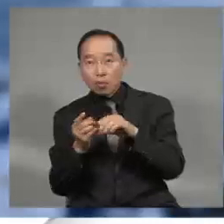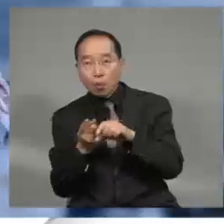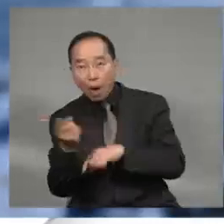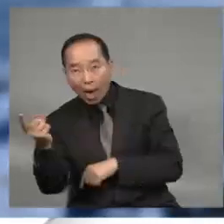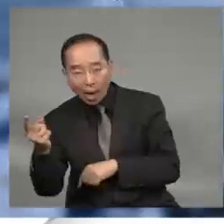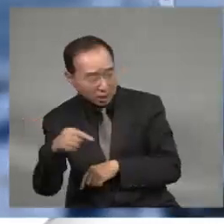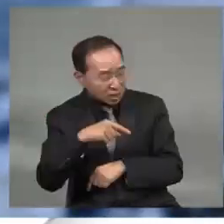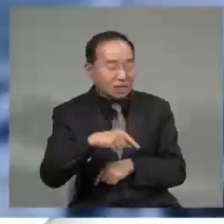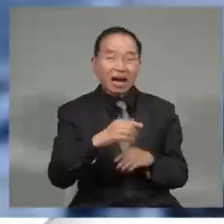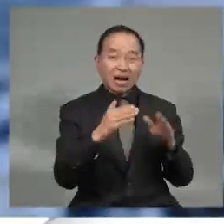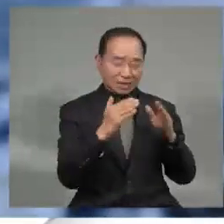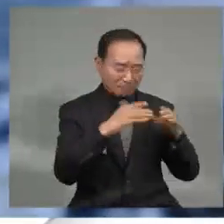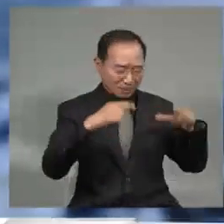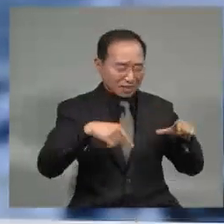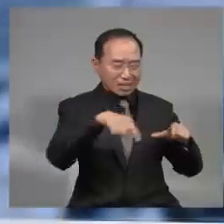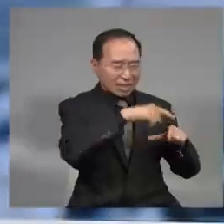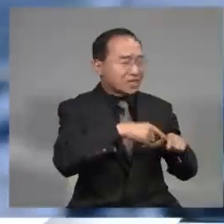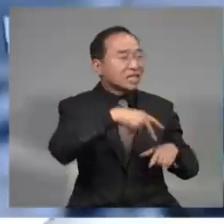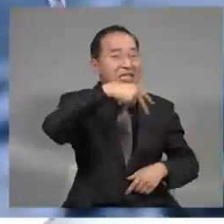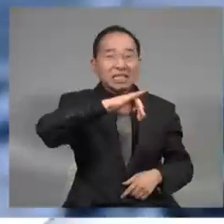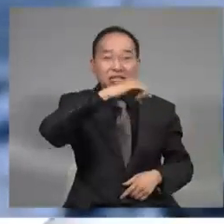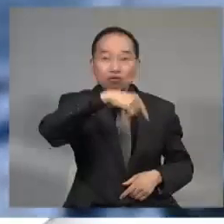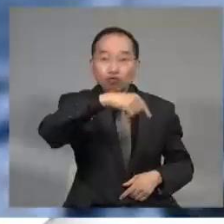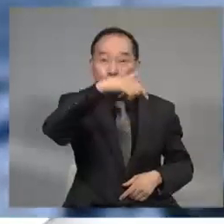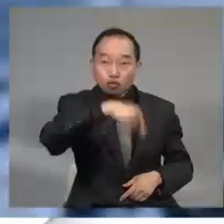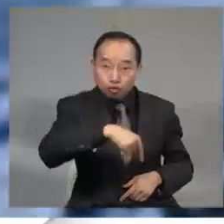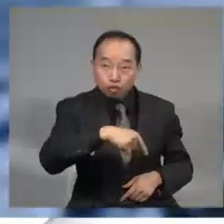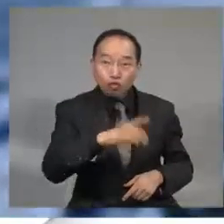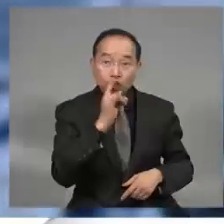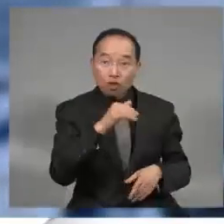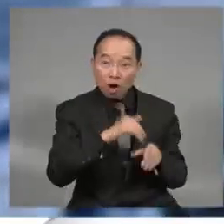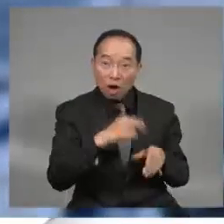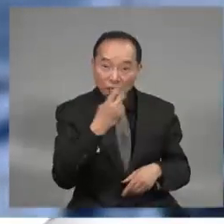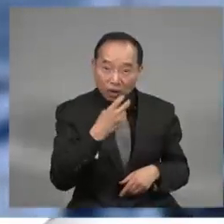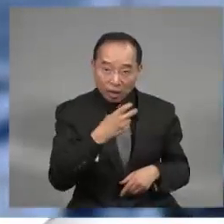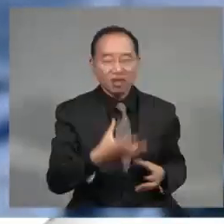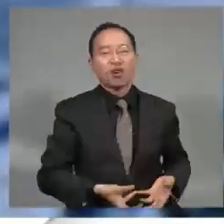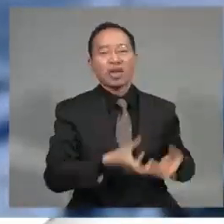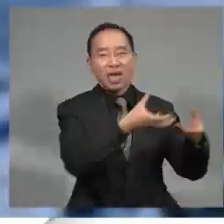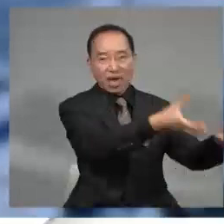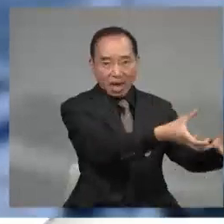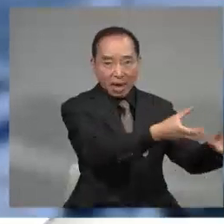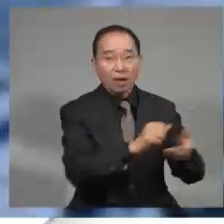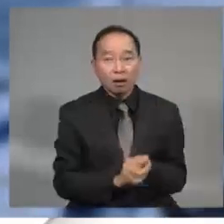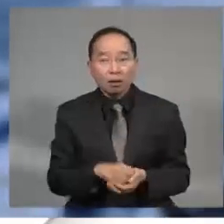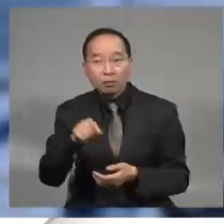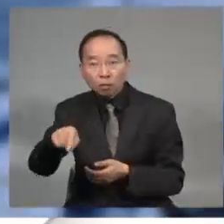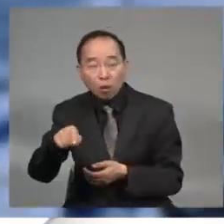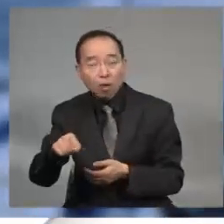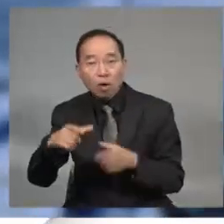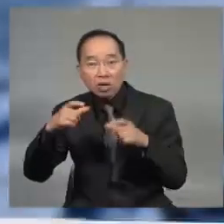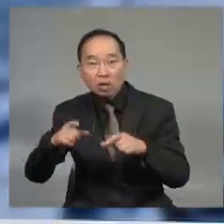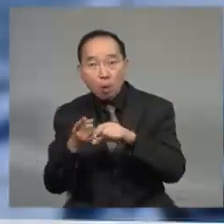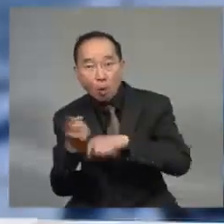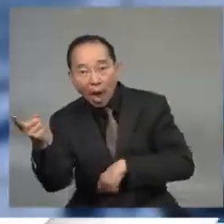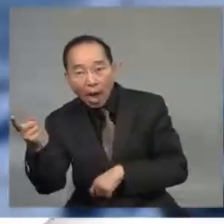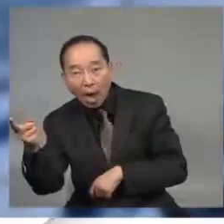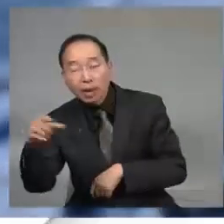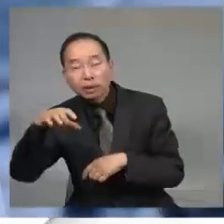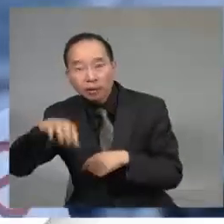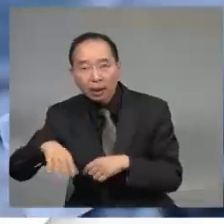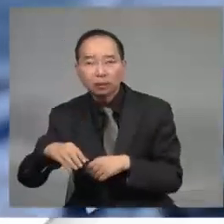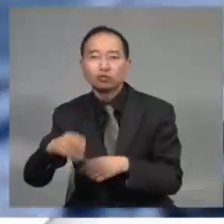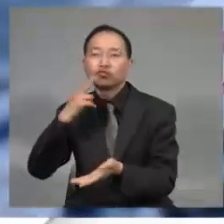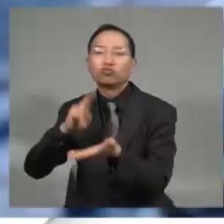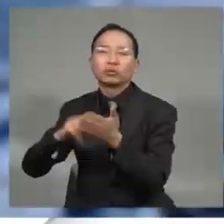선관위로 인계가 되게 되는데요. 이 모든 과정에 투표 참관인이 반드시 동행하도록 되어 있습니다. 근데 어느 순서대로 어느 곳을 먼저 방문해서